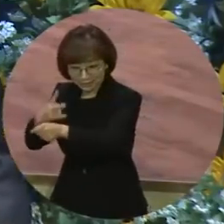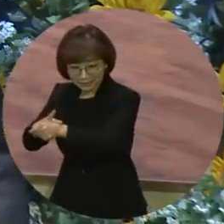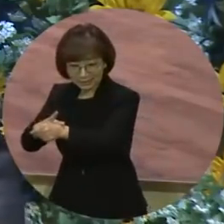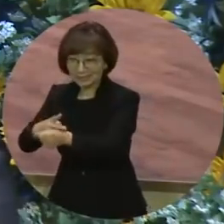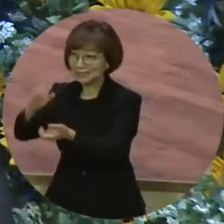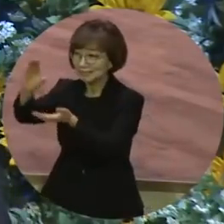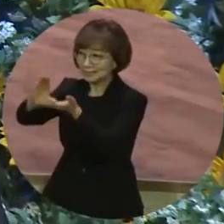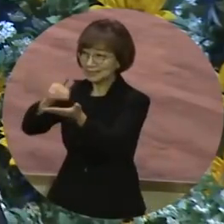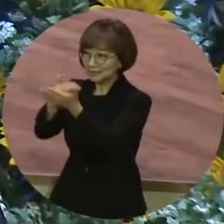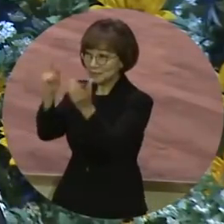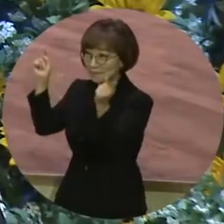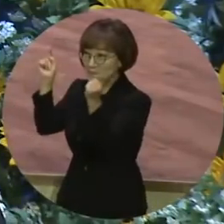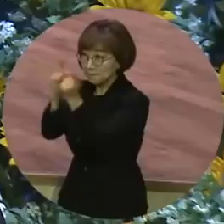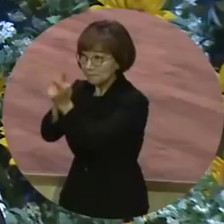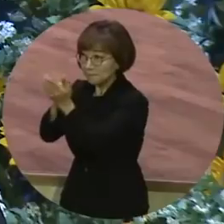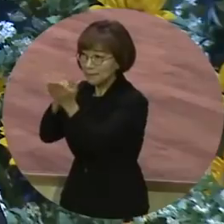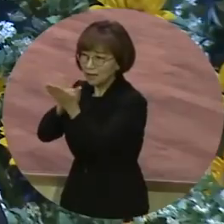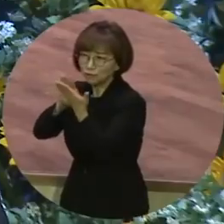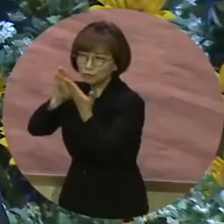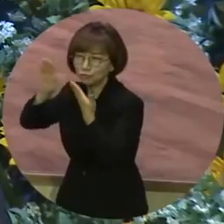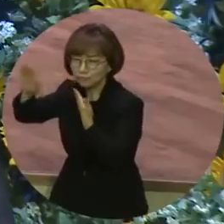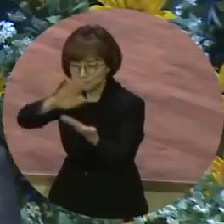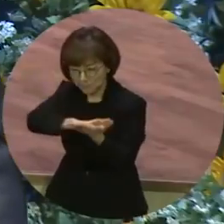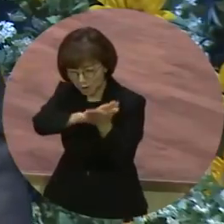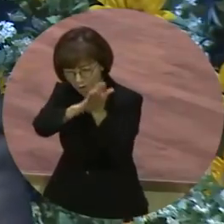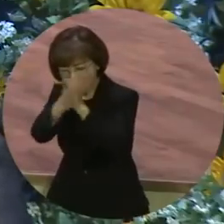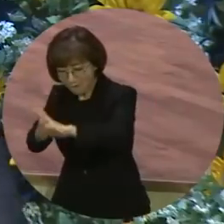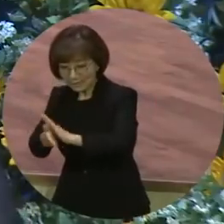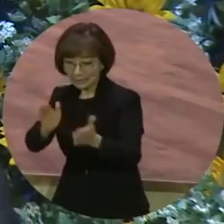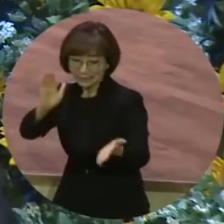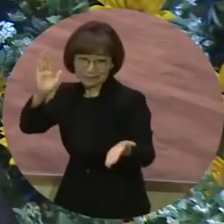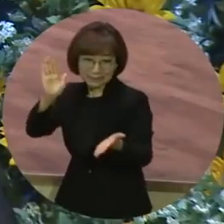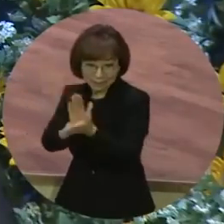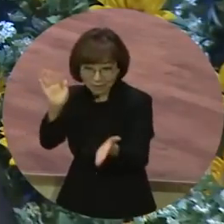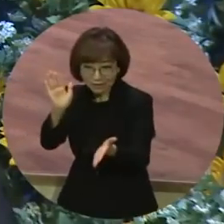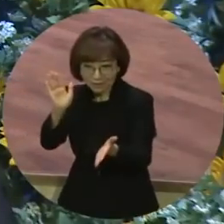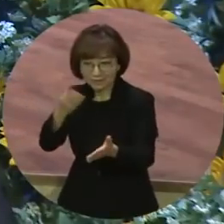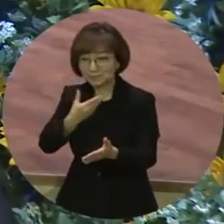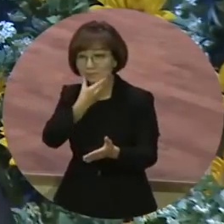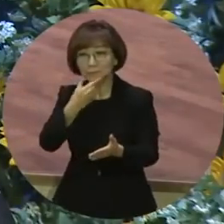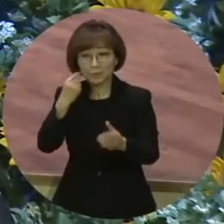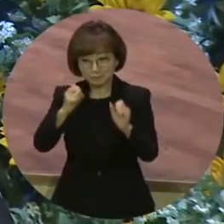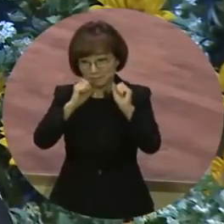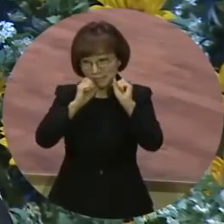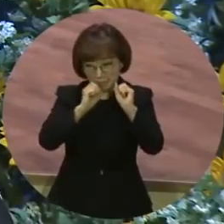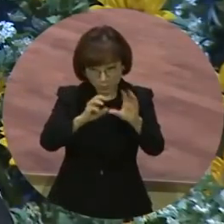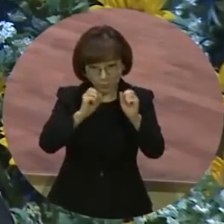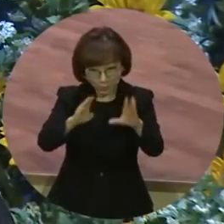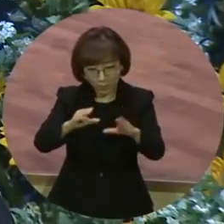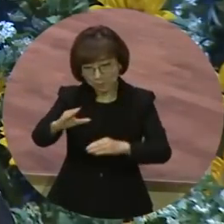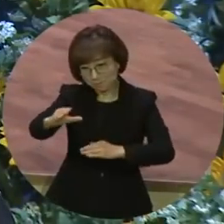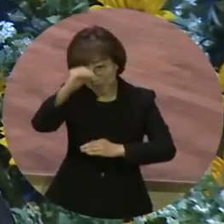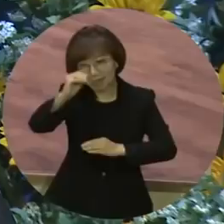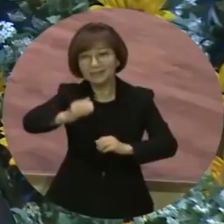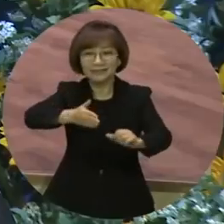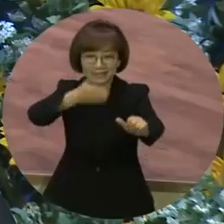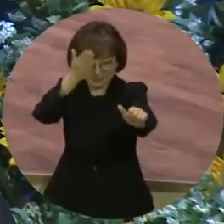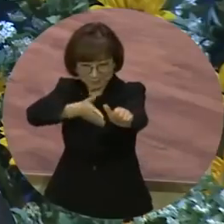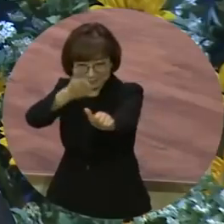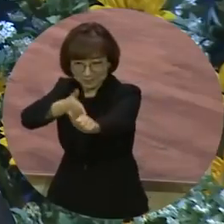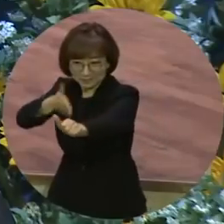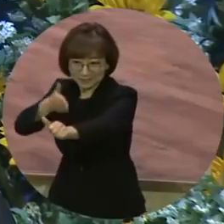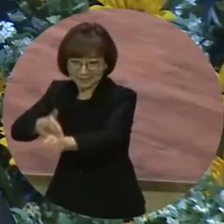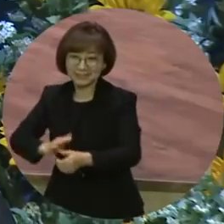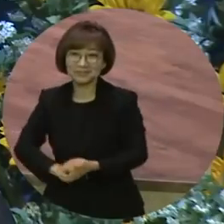그리스도를 만난 이후에 가졌던 이 열정의 복음 전도자들이 다 되시기를 주님으로